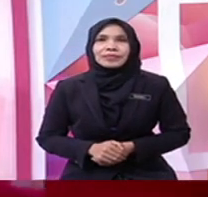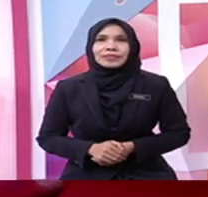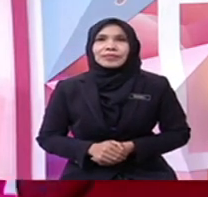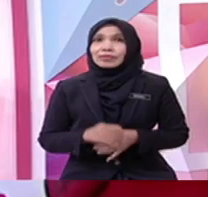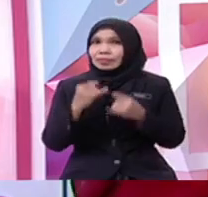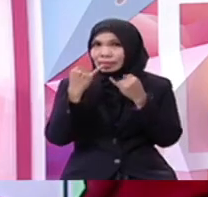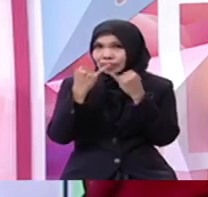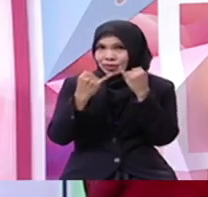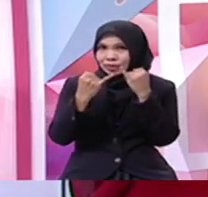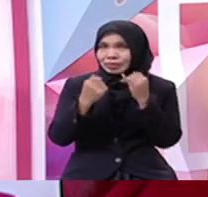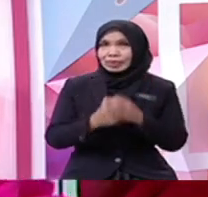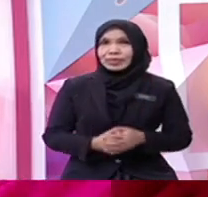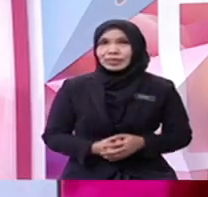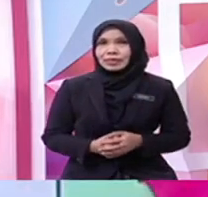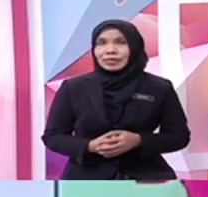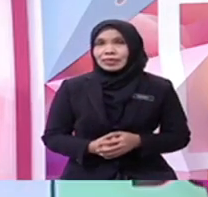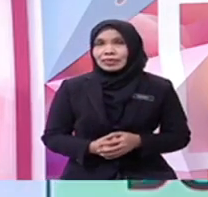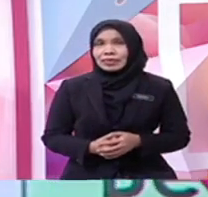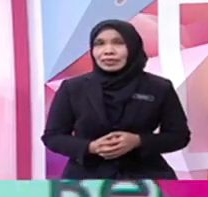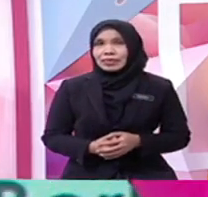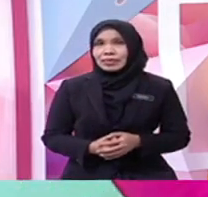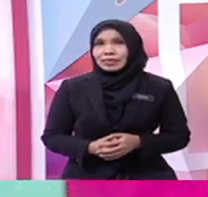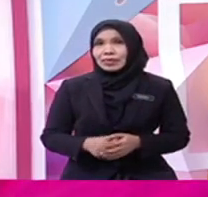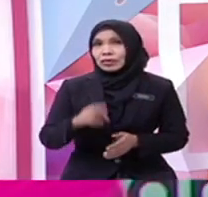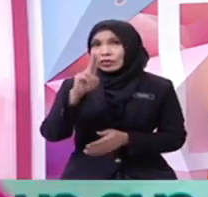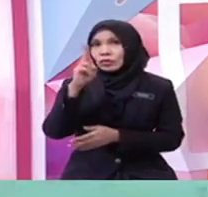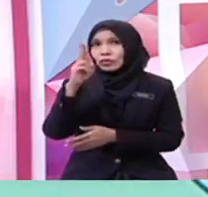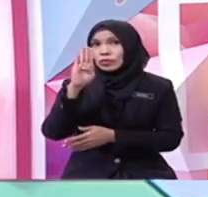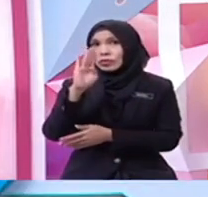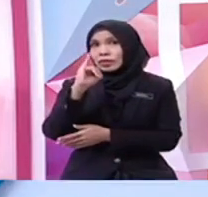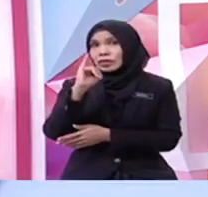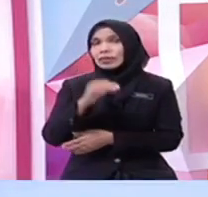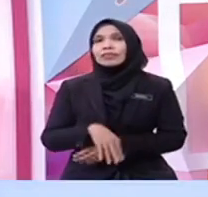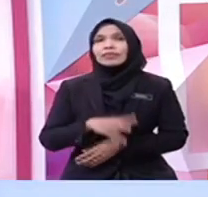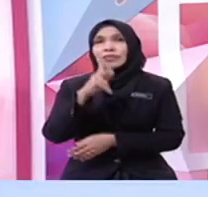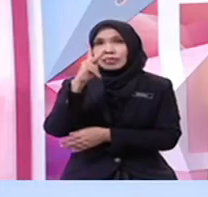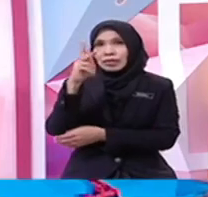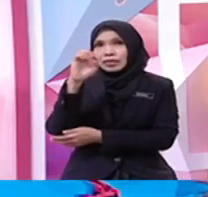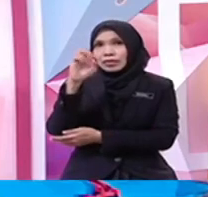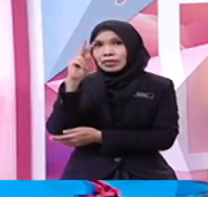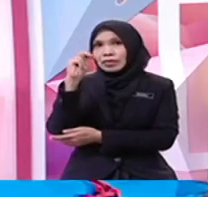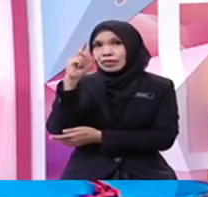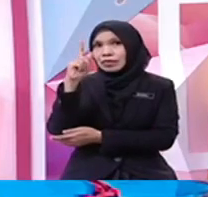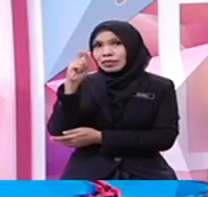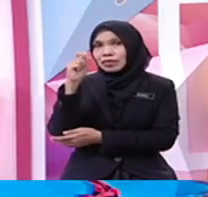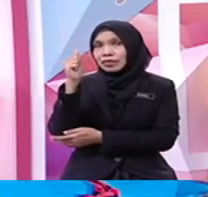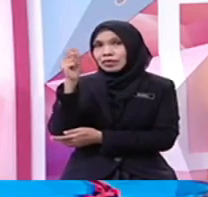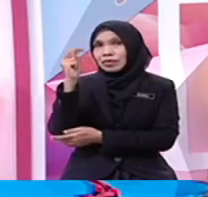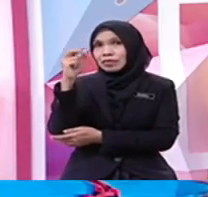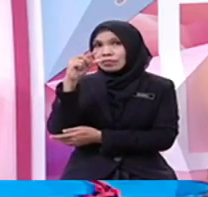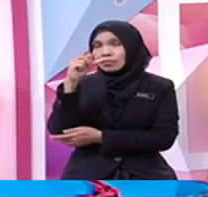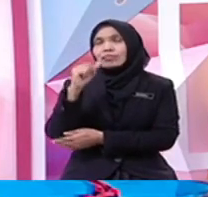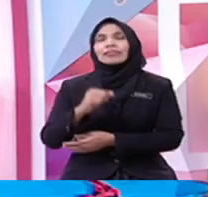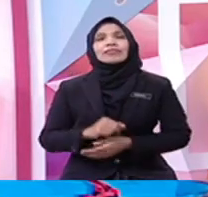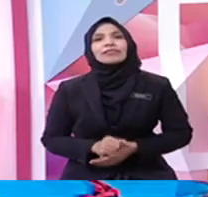yang terakhir adalah ubi kentang keju masuk hubby yuhu